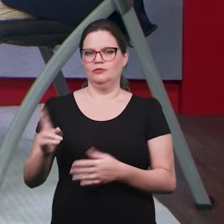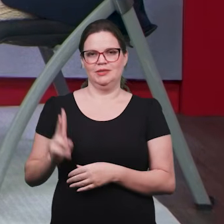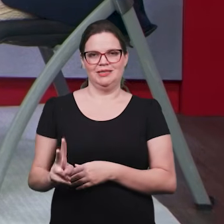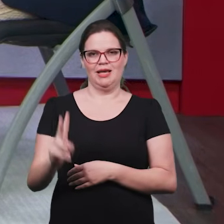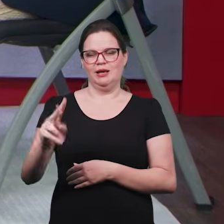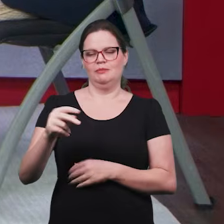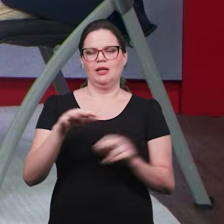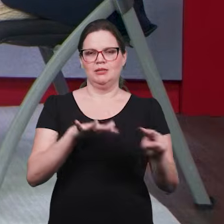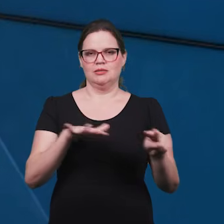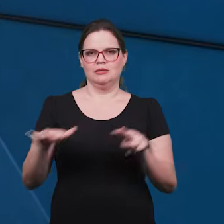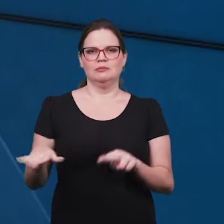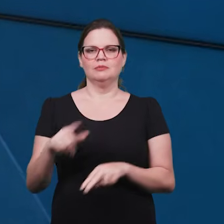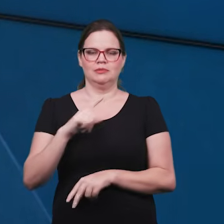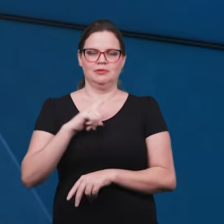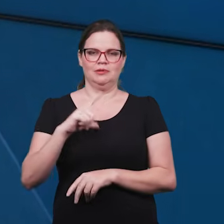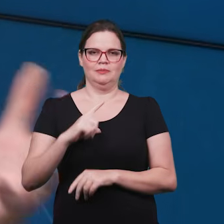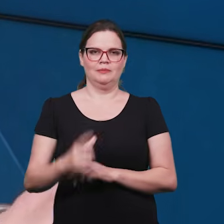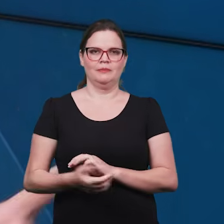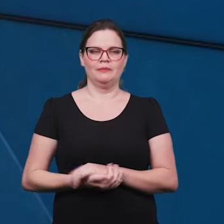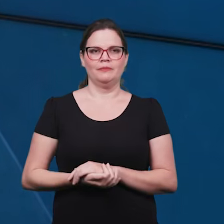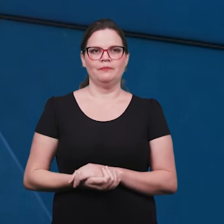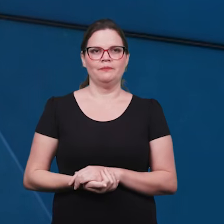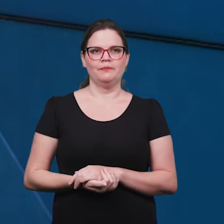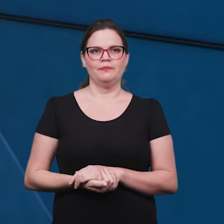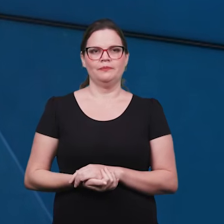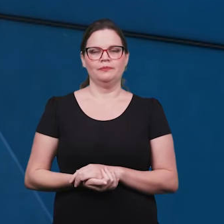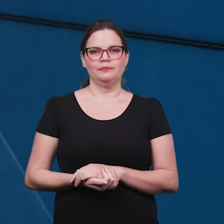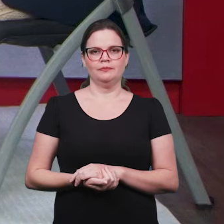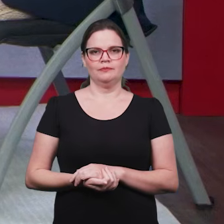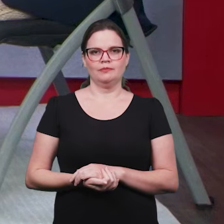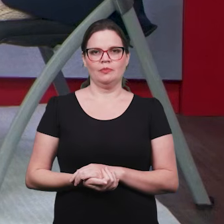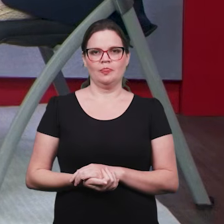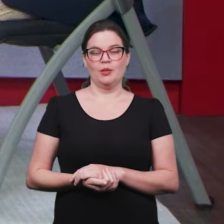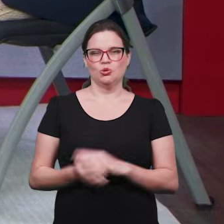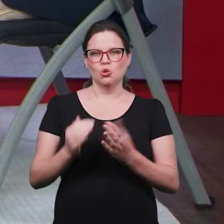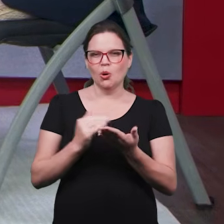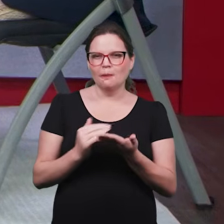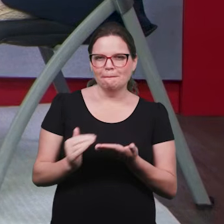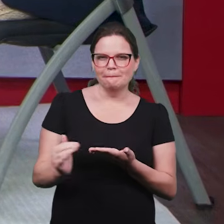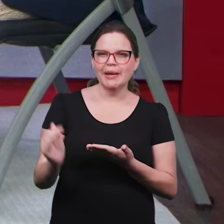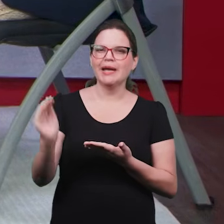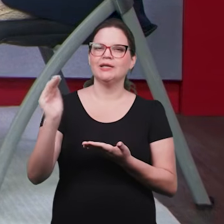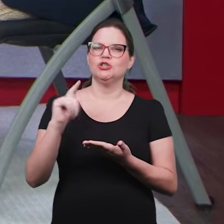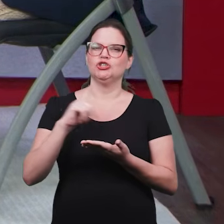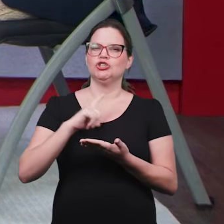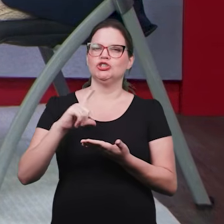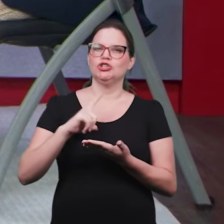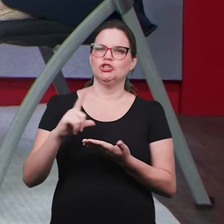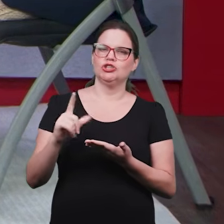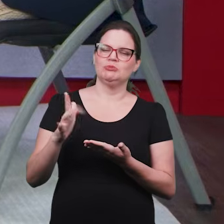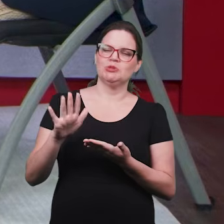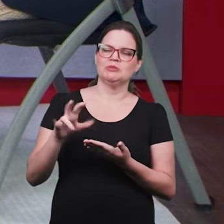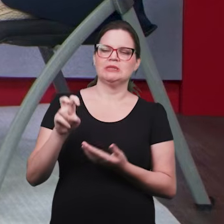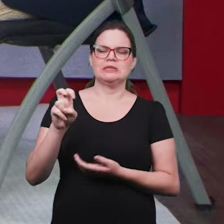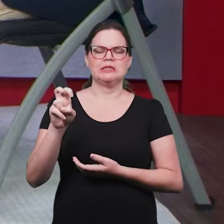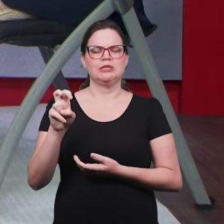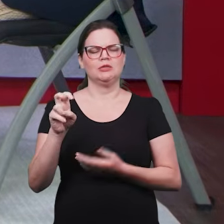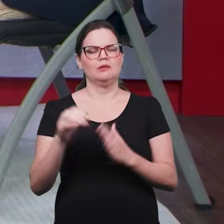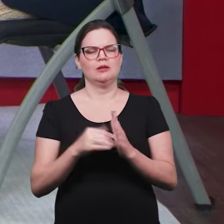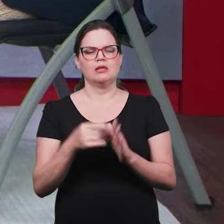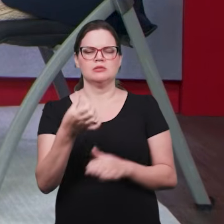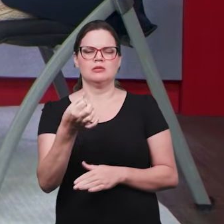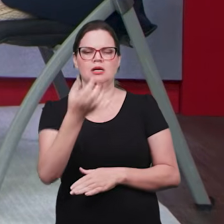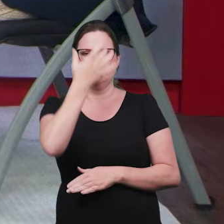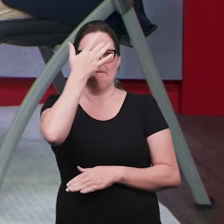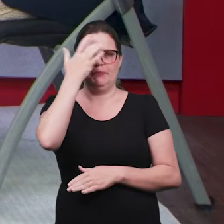jovens durante a semana. И в самом начале там приходило только людей 5. E no início do nosso trabalho chegavam somente